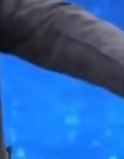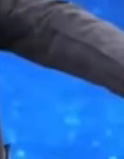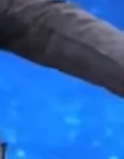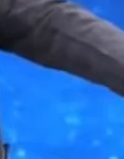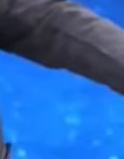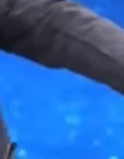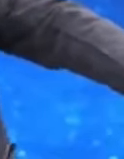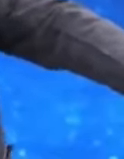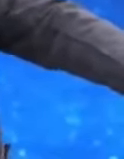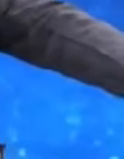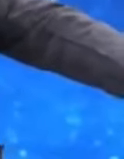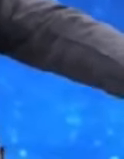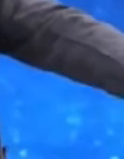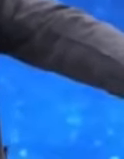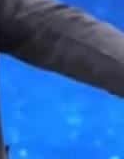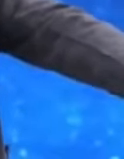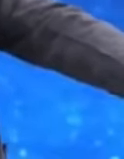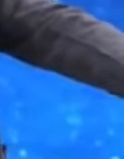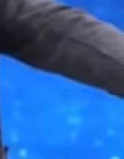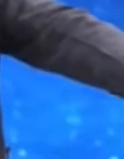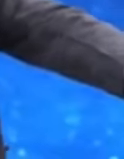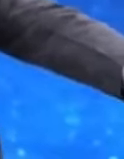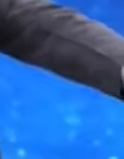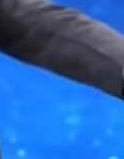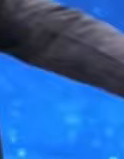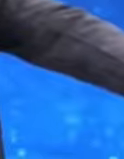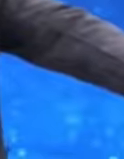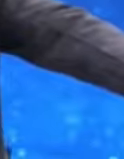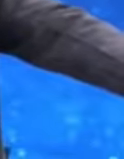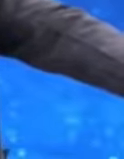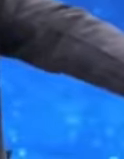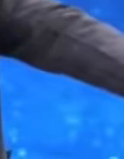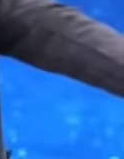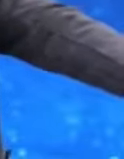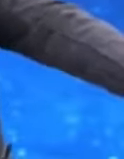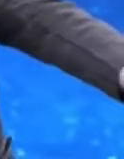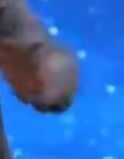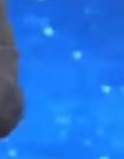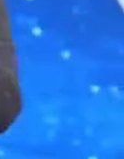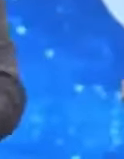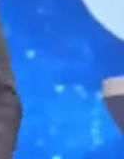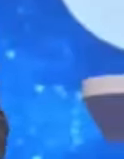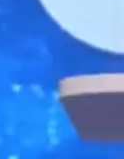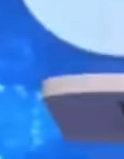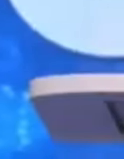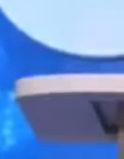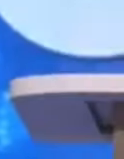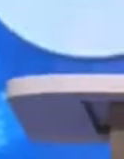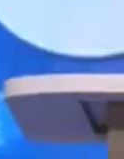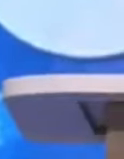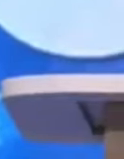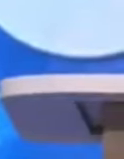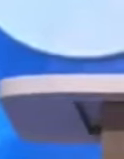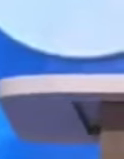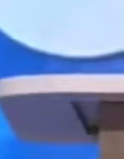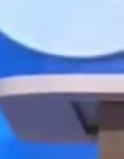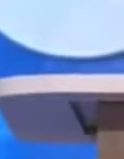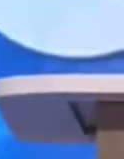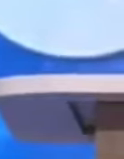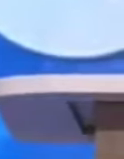enéir ils sont brûlés et on ramasse le ets ne font